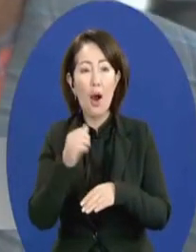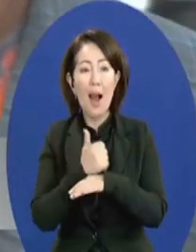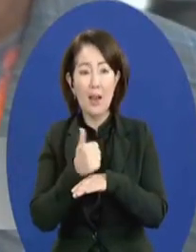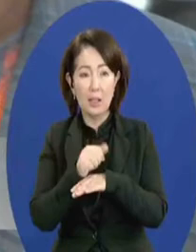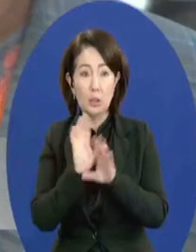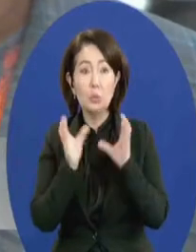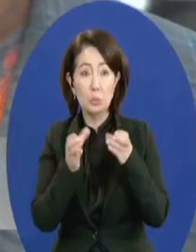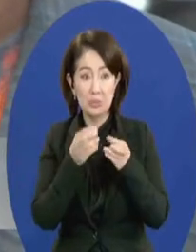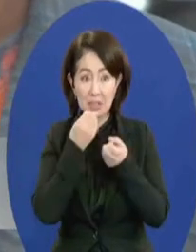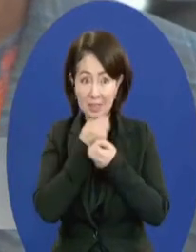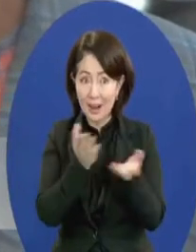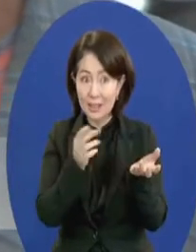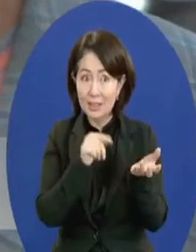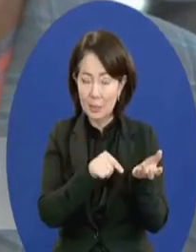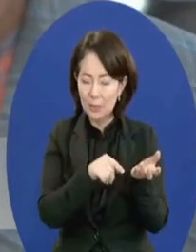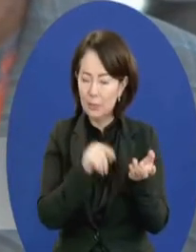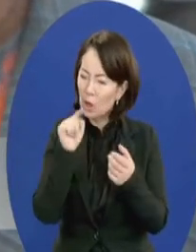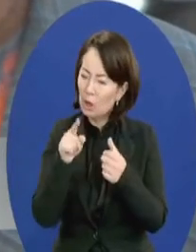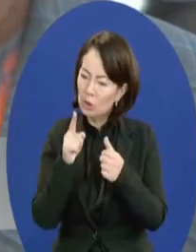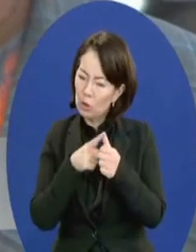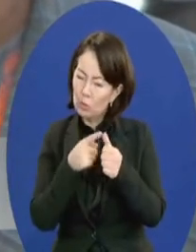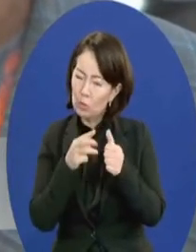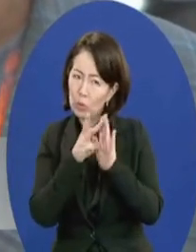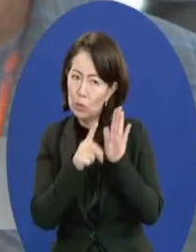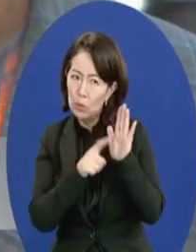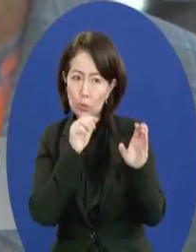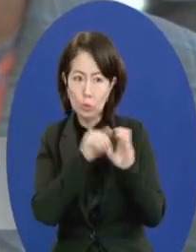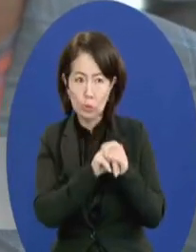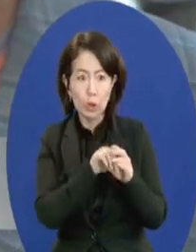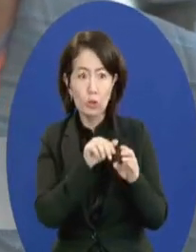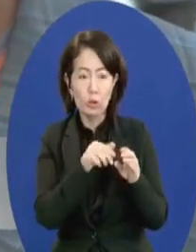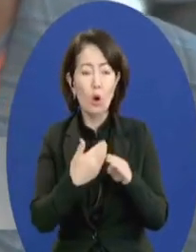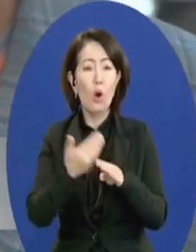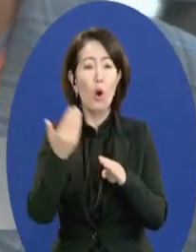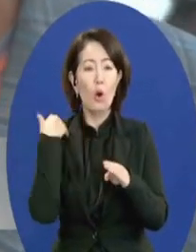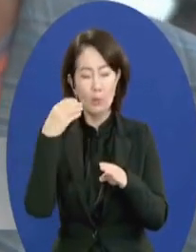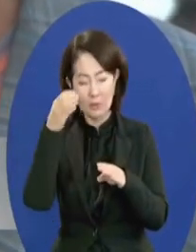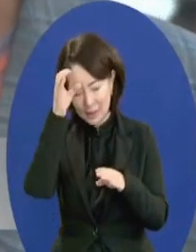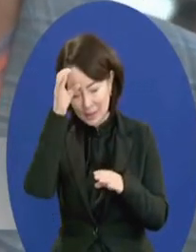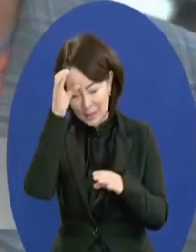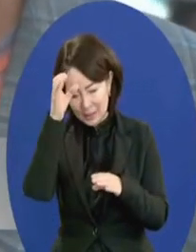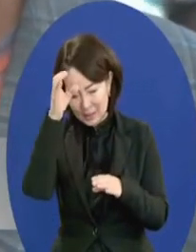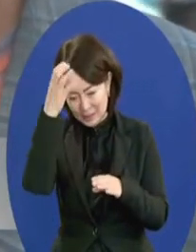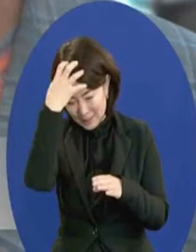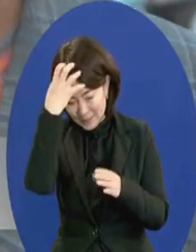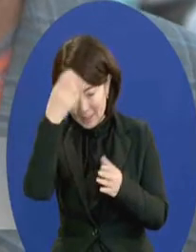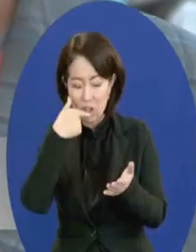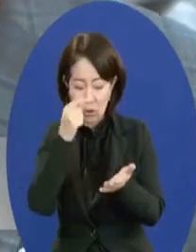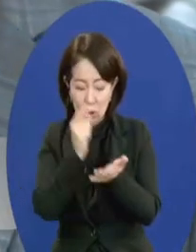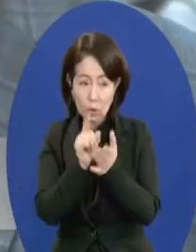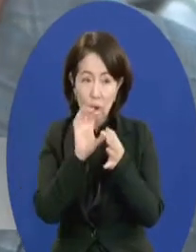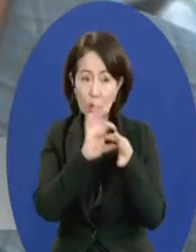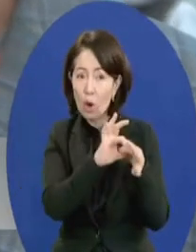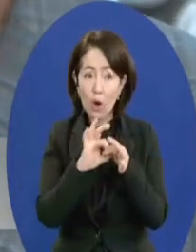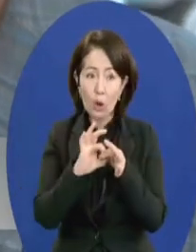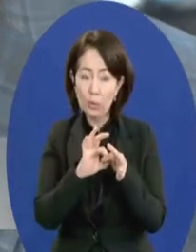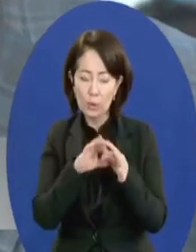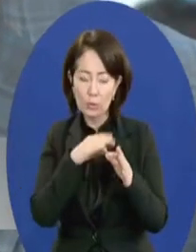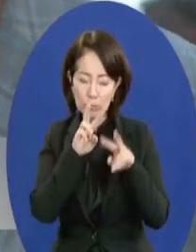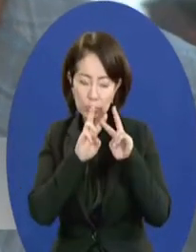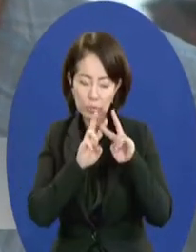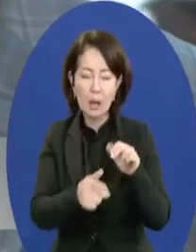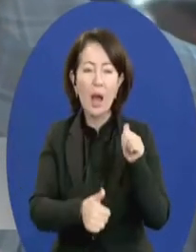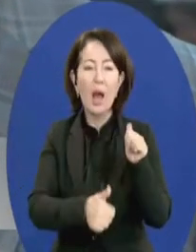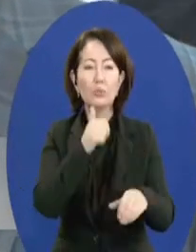байдаг. Тэгээд одоо тэр дэвшүүлж байгаа мөрийн хөтөлбөрөө ч гэсэн тэр одоо өмнөх засгийн газрын тогтоолтой уялдуулсан мөрийн хөтөлбөрүүдээ үргэлжлүүлж улам